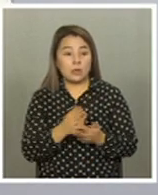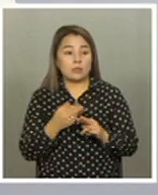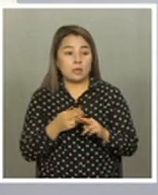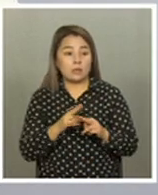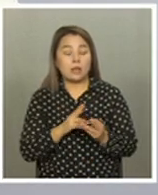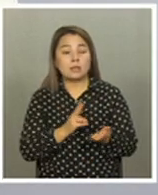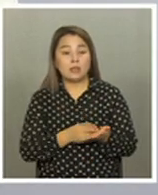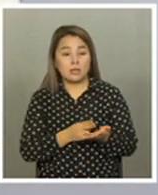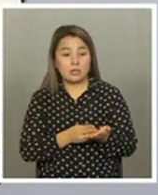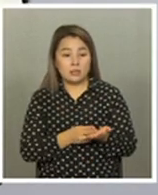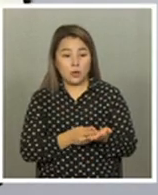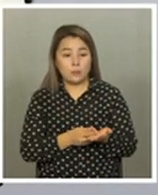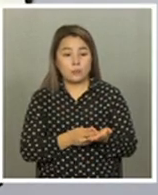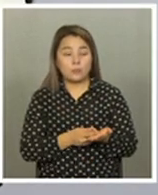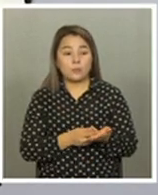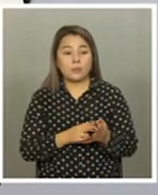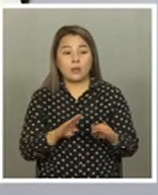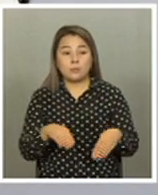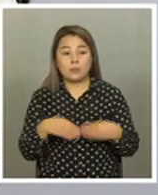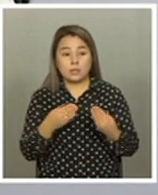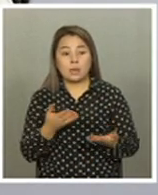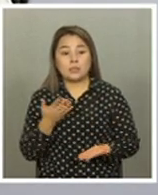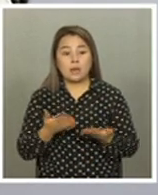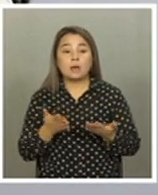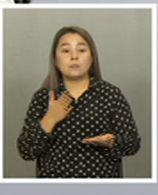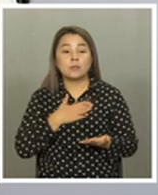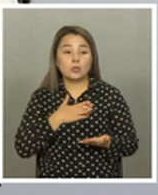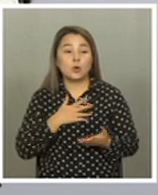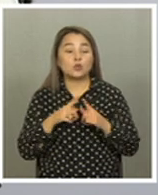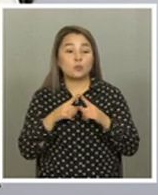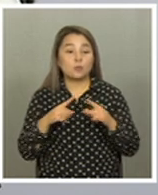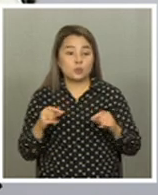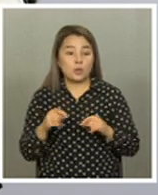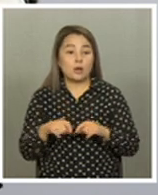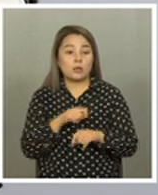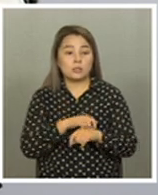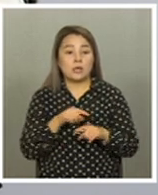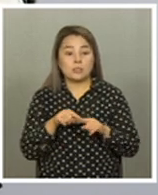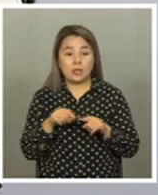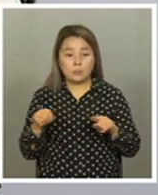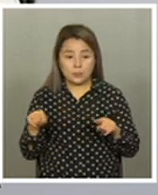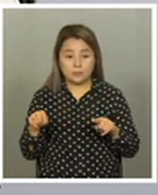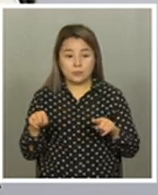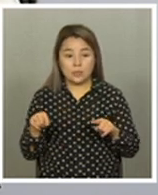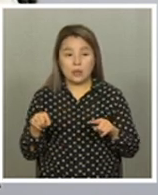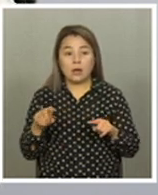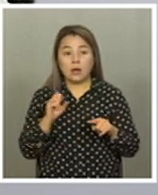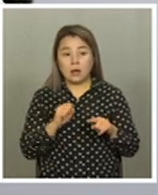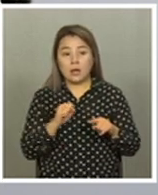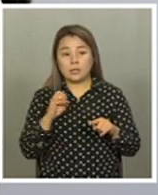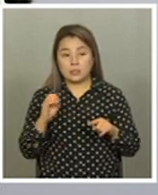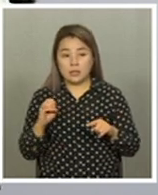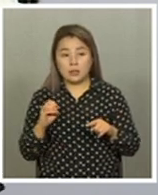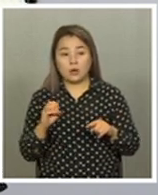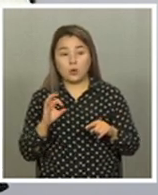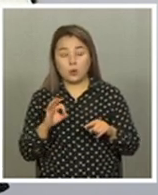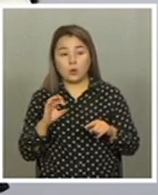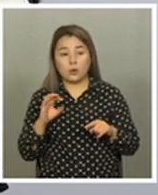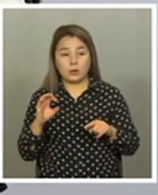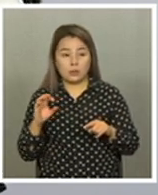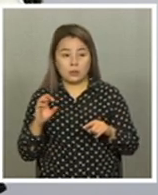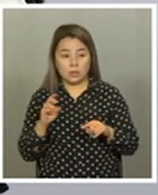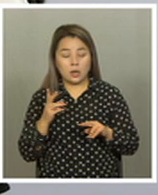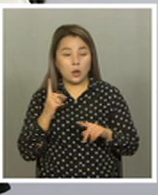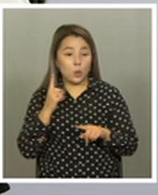дәлелдеуі қарайық. Егер біз мынау 3 бұрыштың қабырғасы болатын АЕ-ге ЕО-ны қосқанда,